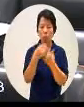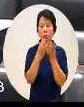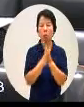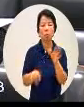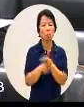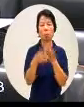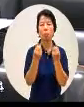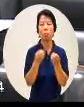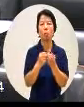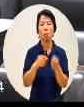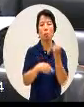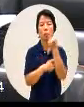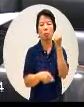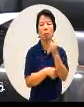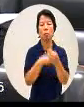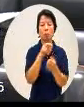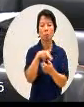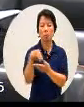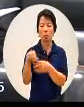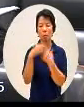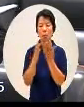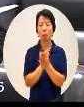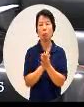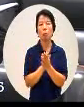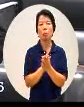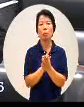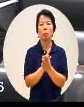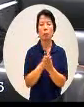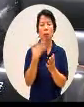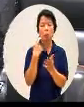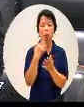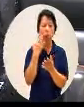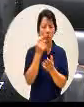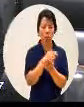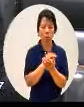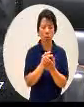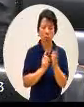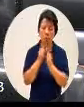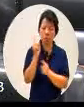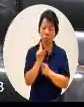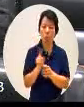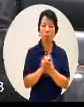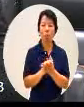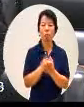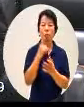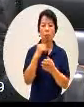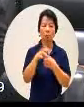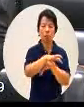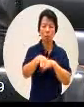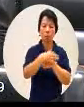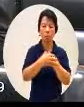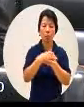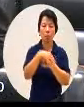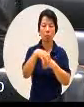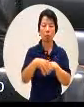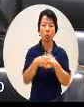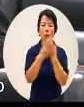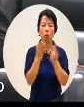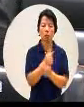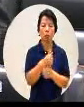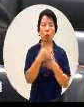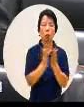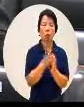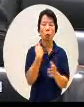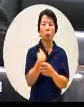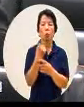沒有法則他不讓你被查你也合法差別差別只有一個就是環保署如果起摩壞我署